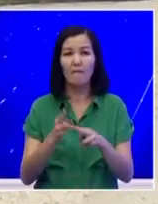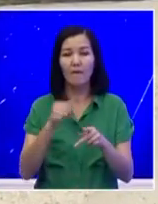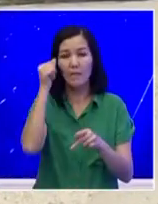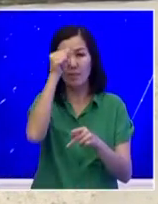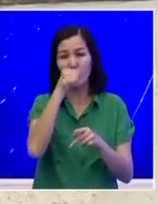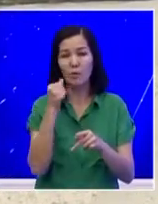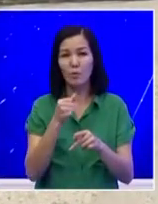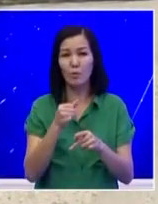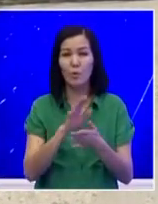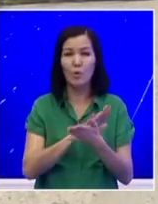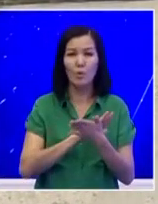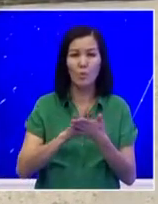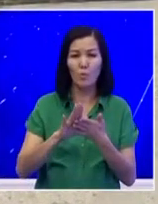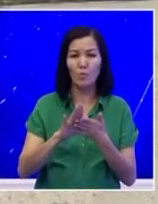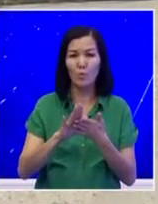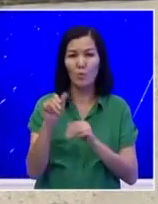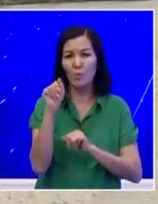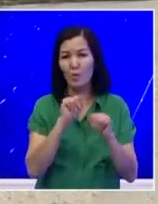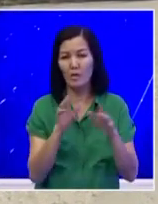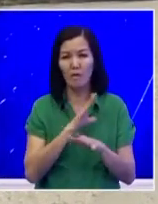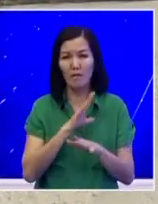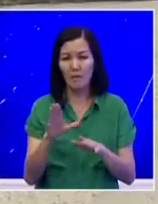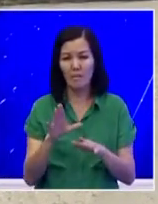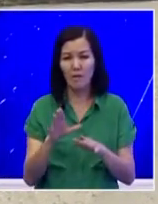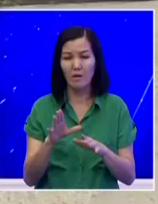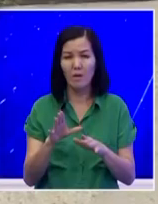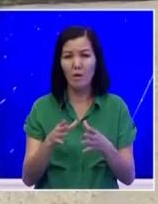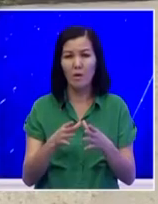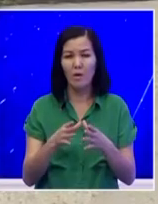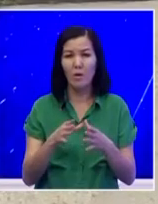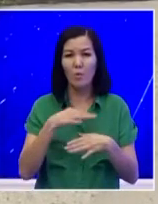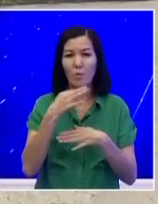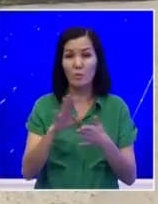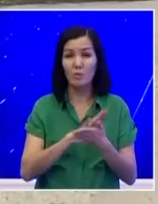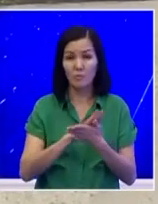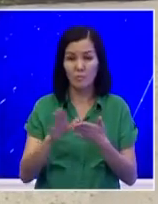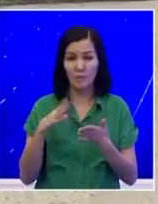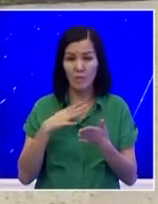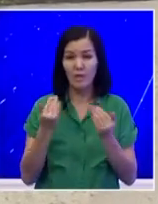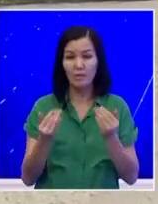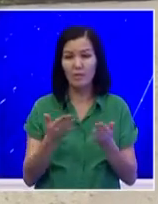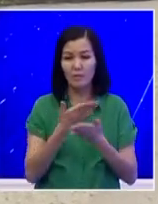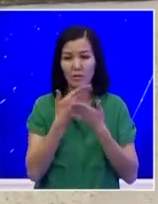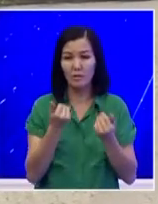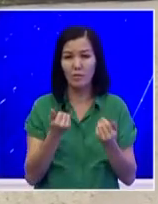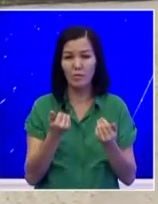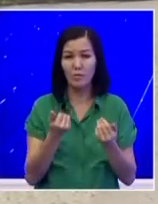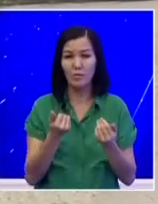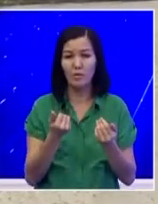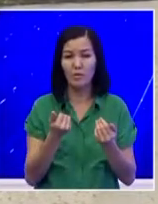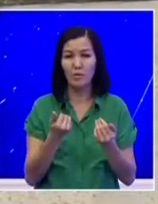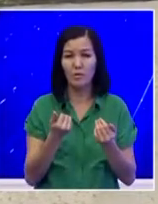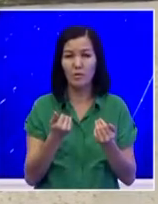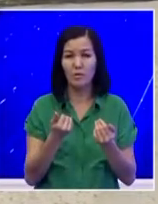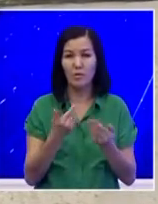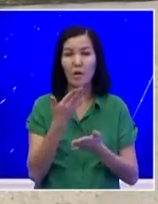еще такой уборки не было. С осени мы все убрали, мусор собрали, ЖКХ приехала, вывезла у нас. Ну, как обращаемся по